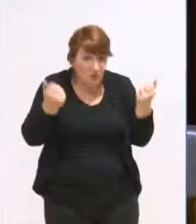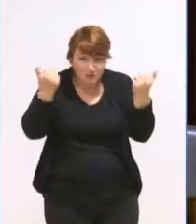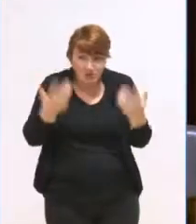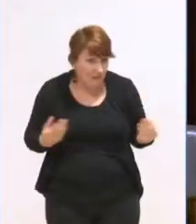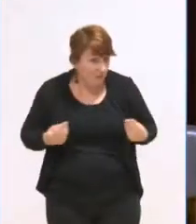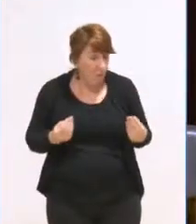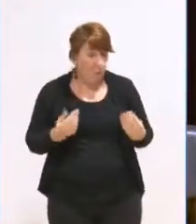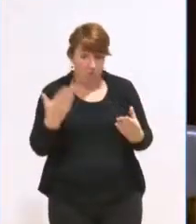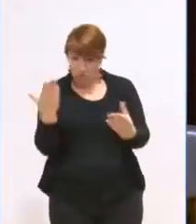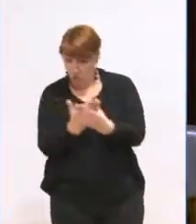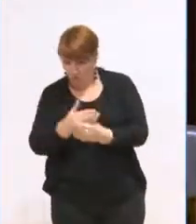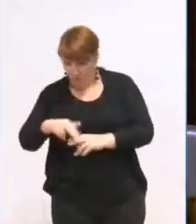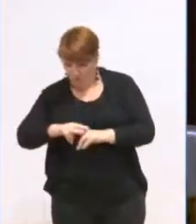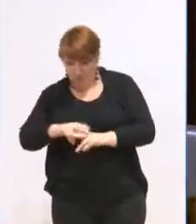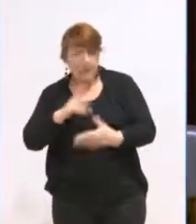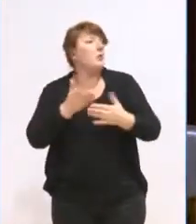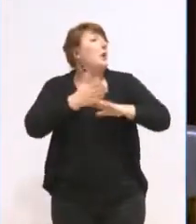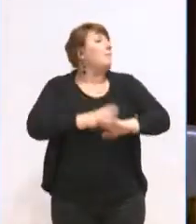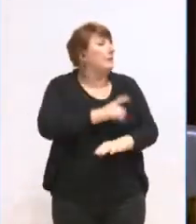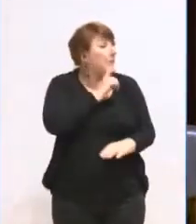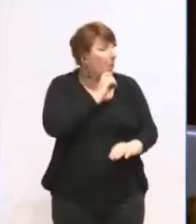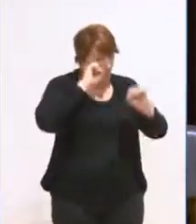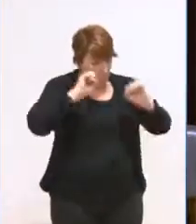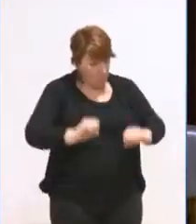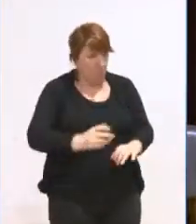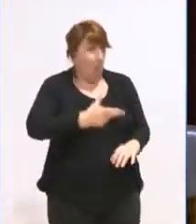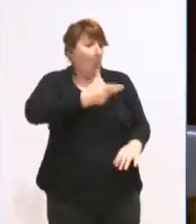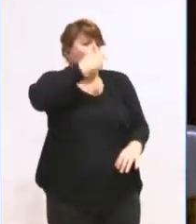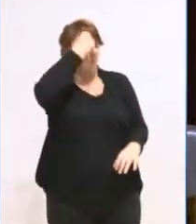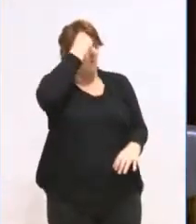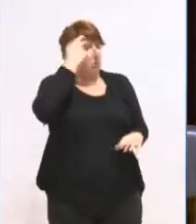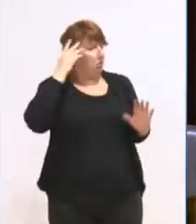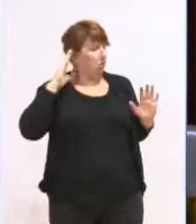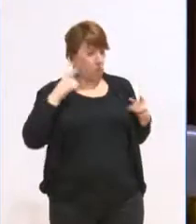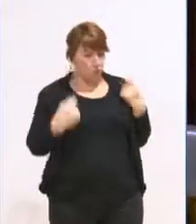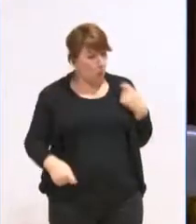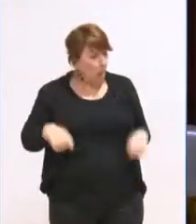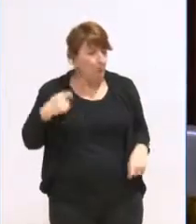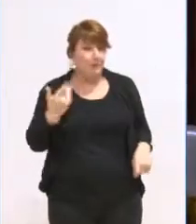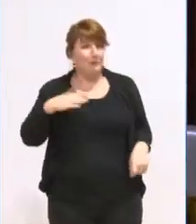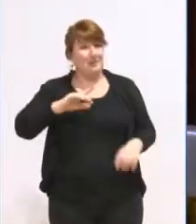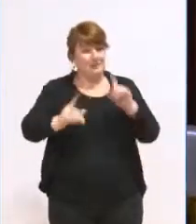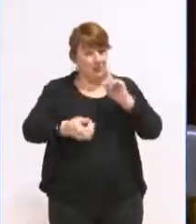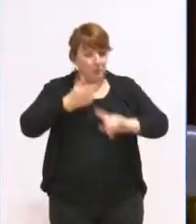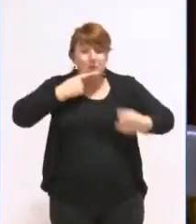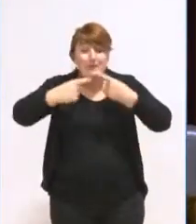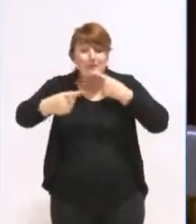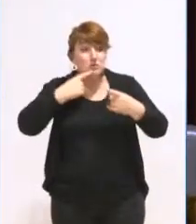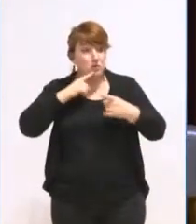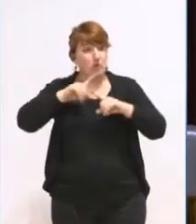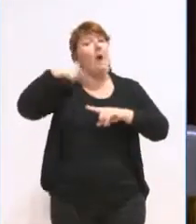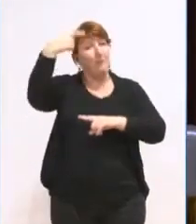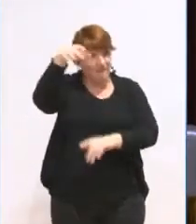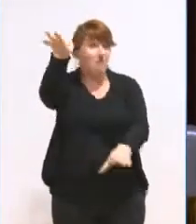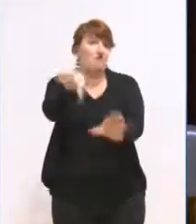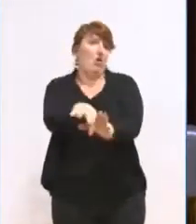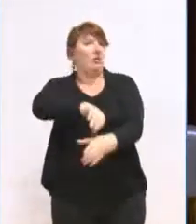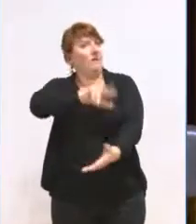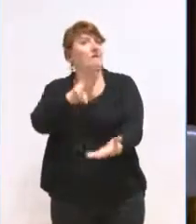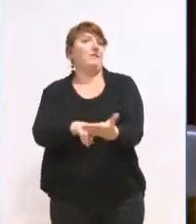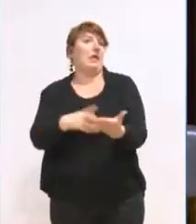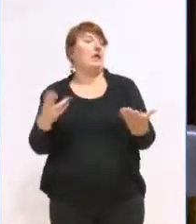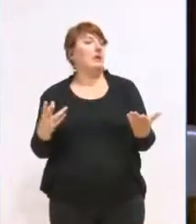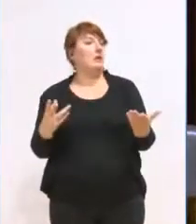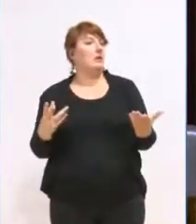Donc peut-être qu'il n'est pas encore prêt, on peut l'entendre. Mais il faut que nous puissions en discuter avant de voter le budget dans